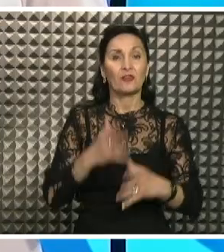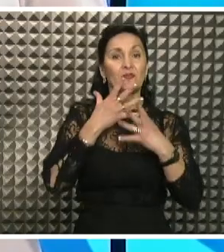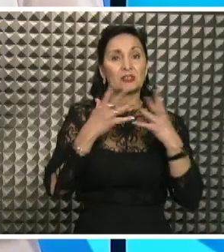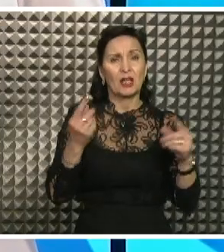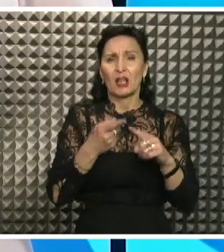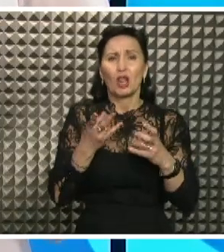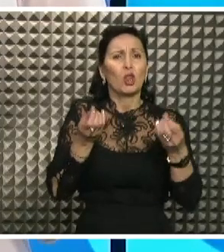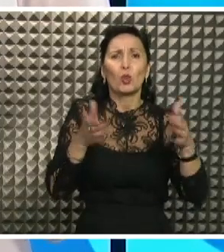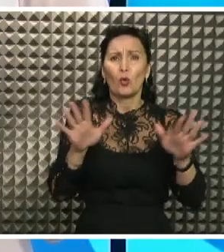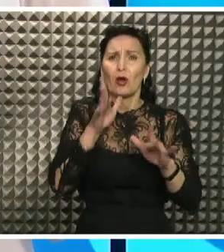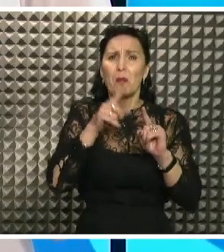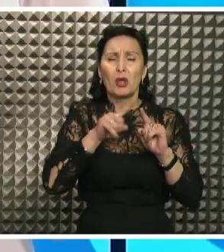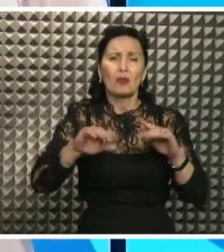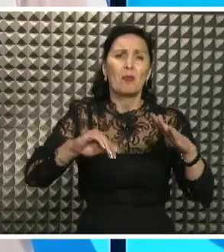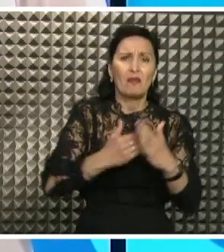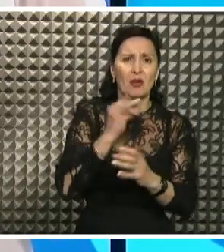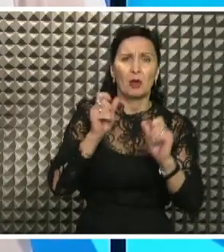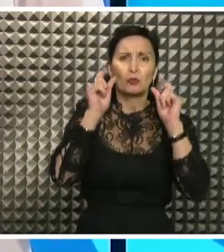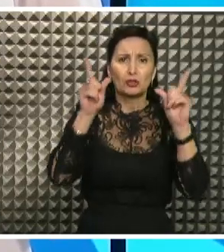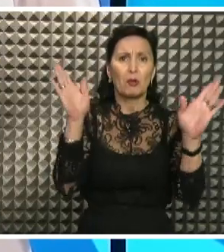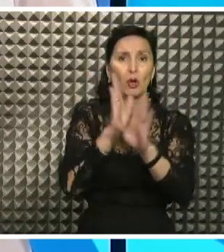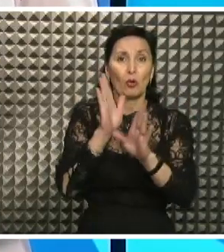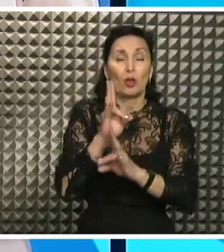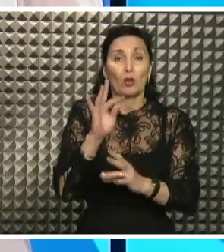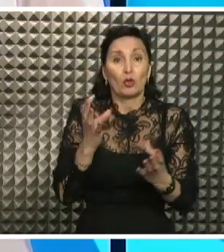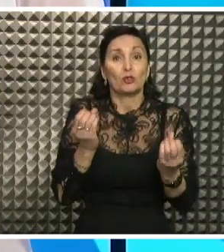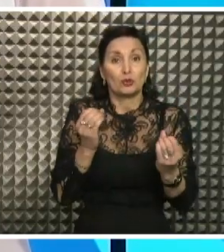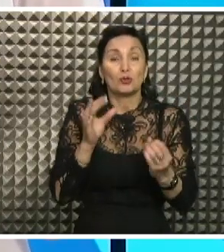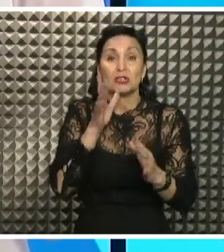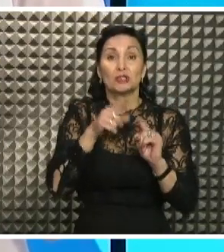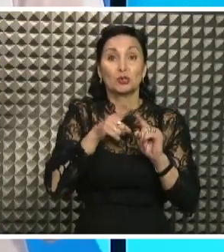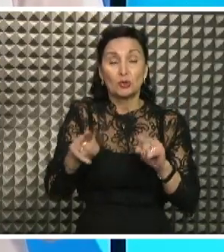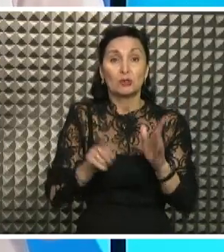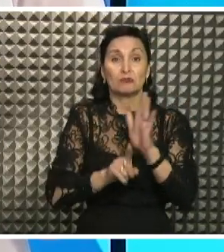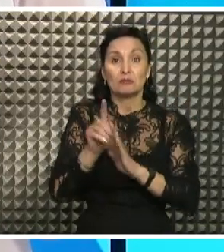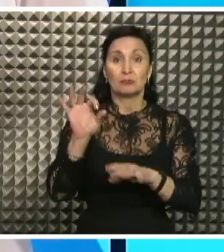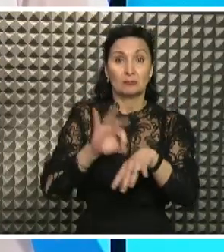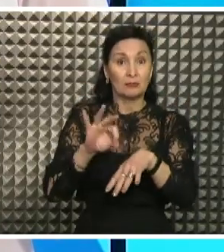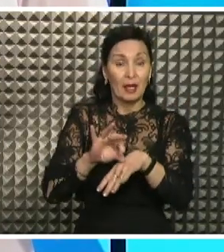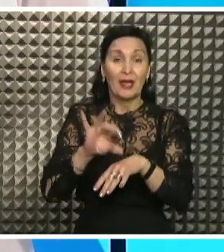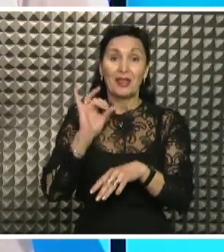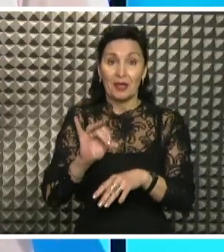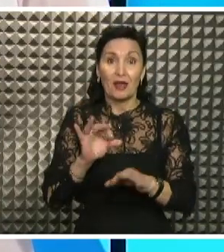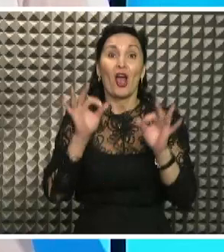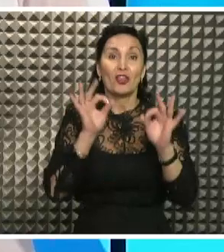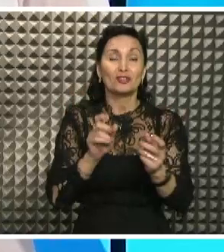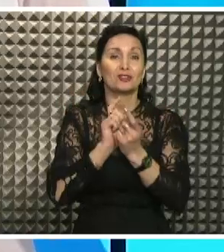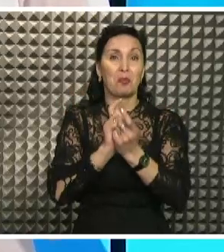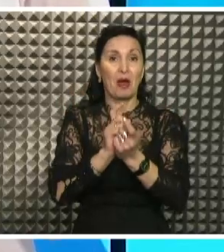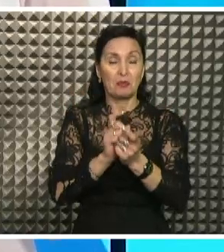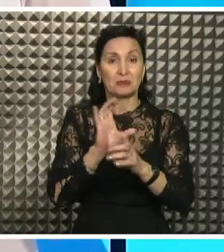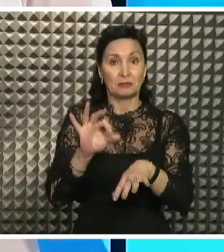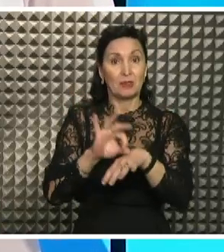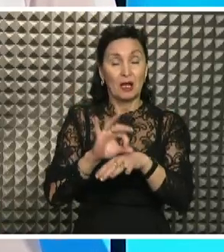Весна – это не только период обновления и пробуждения природы, но еще и сезон респираторных инфекций. И, конечно же, борьбы с ними.